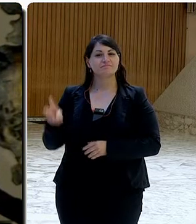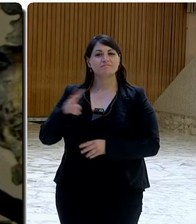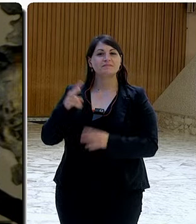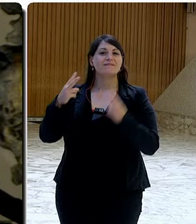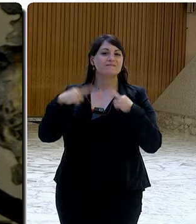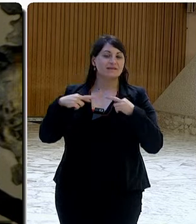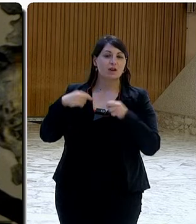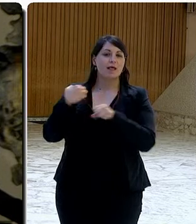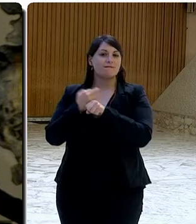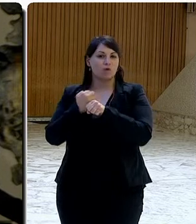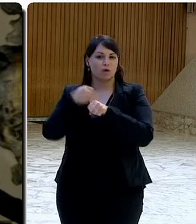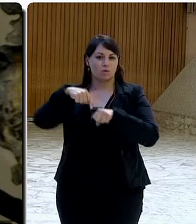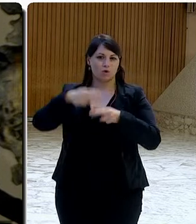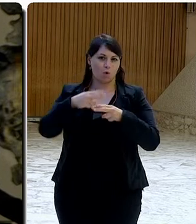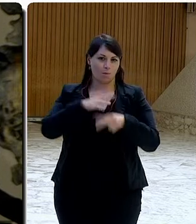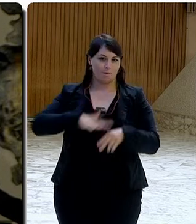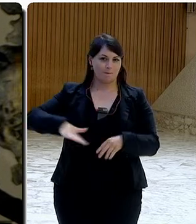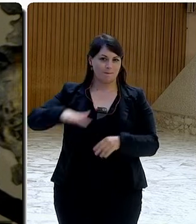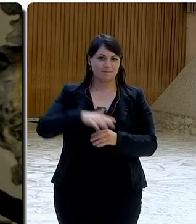e lavorano a Roma.